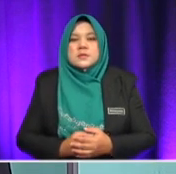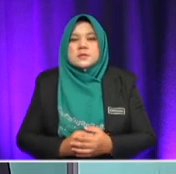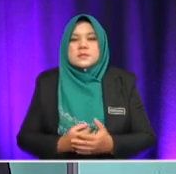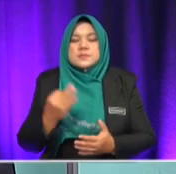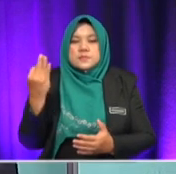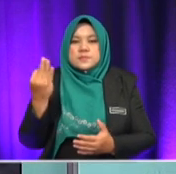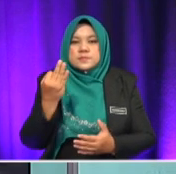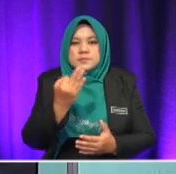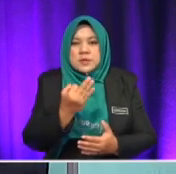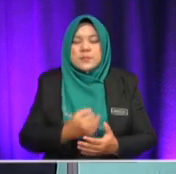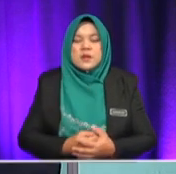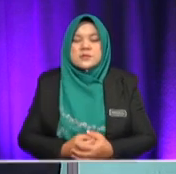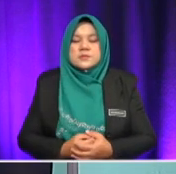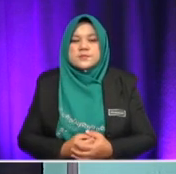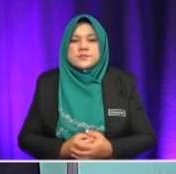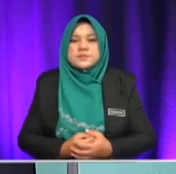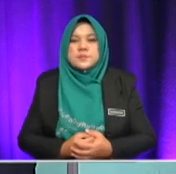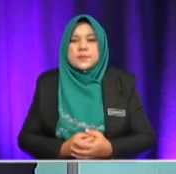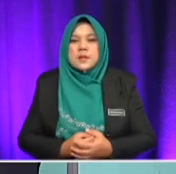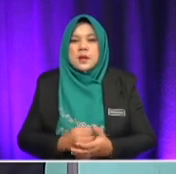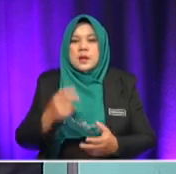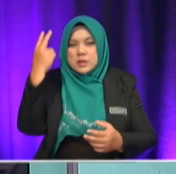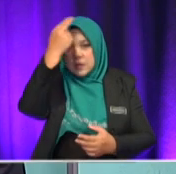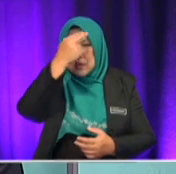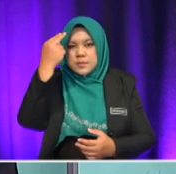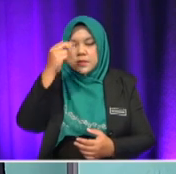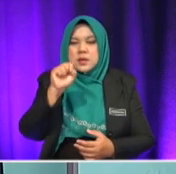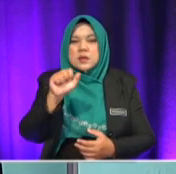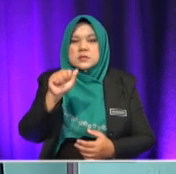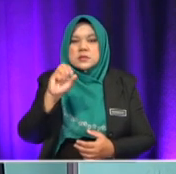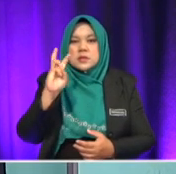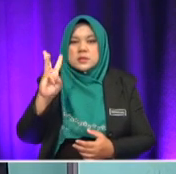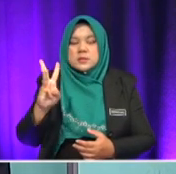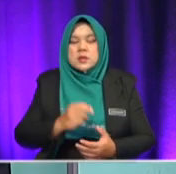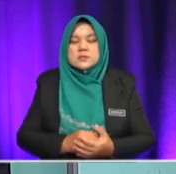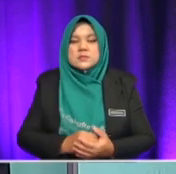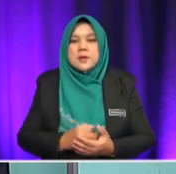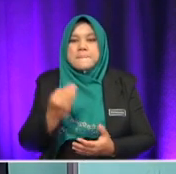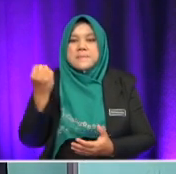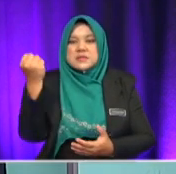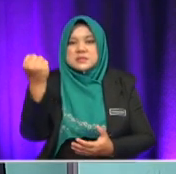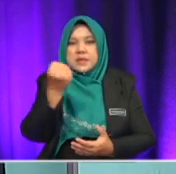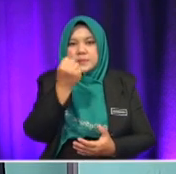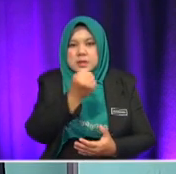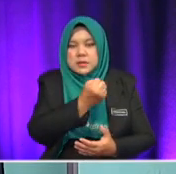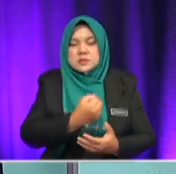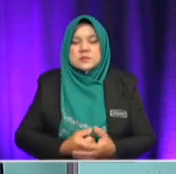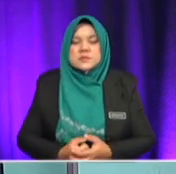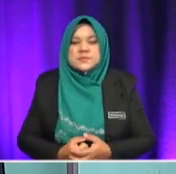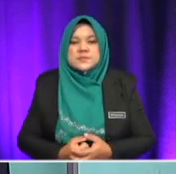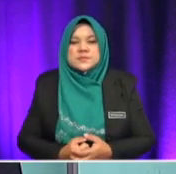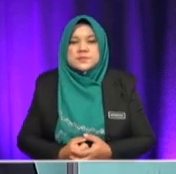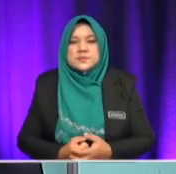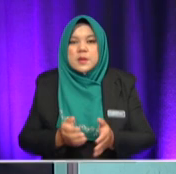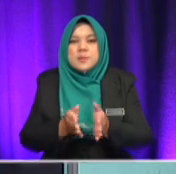al-fatah Oke bahwa Nabi Sallallahu Alaihi Wasallam telah bersabda ah bersabda Sekali lagi